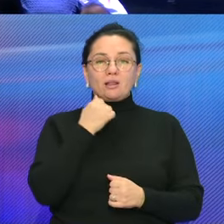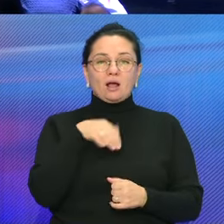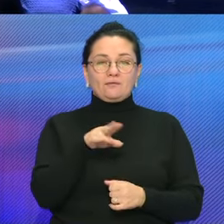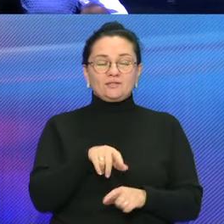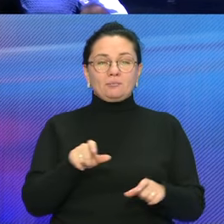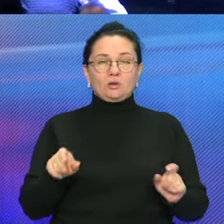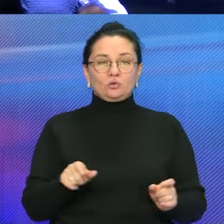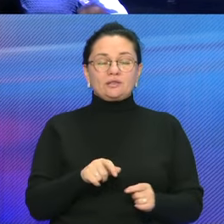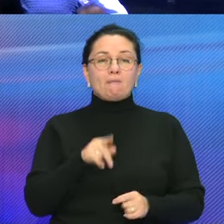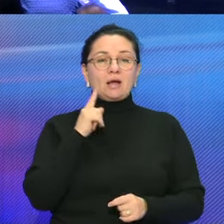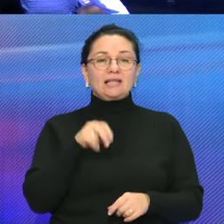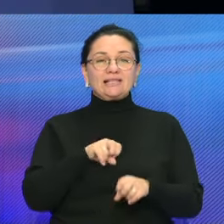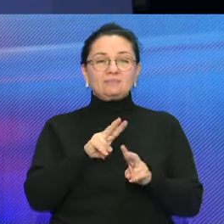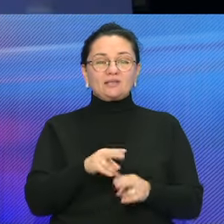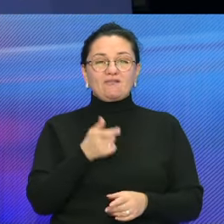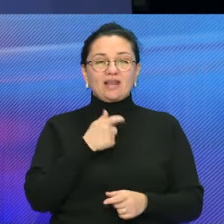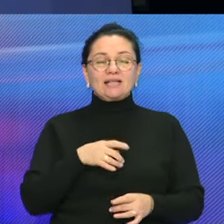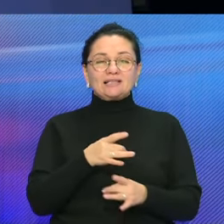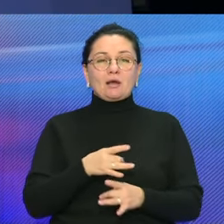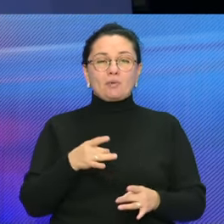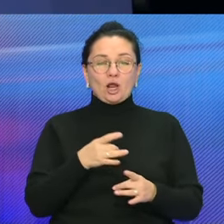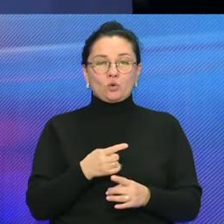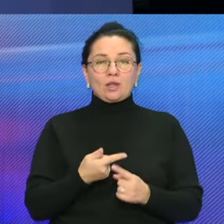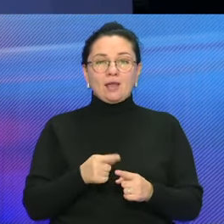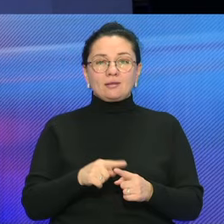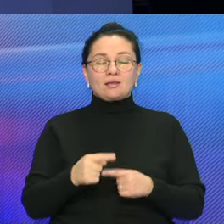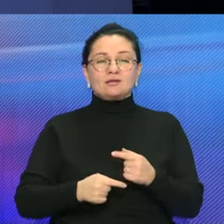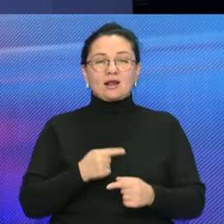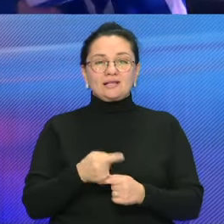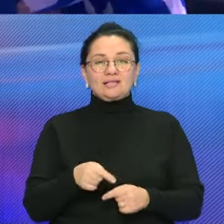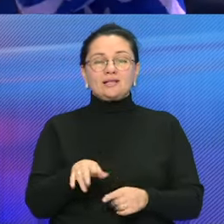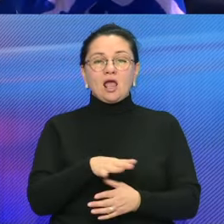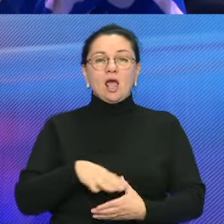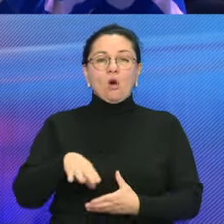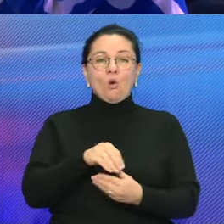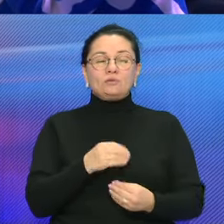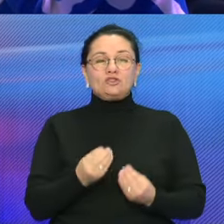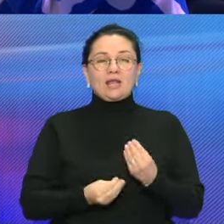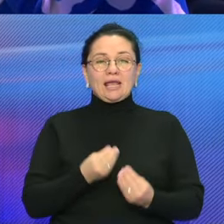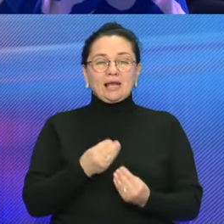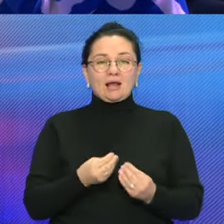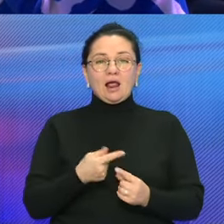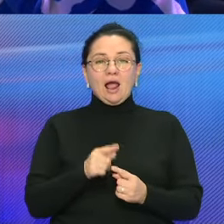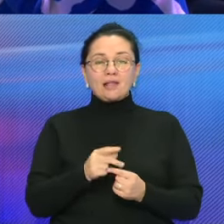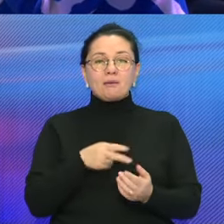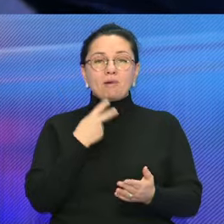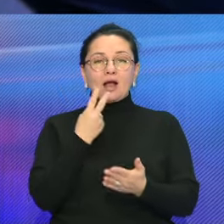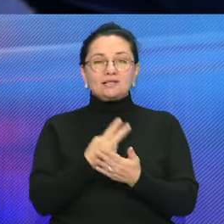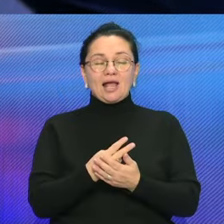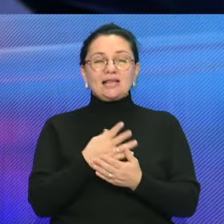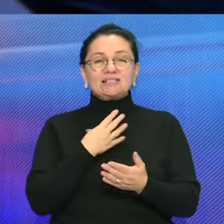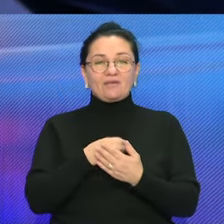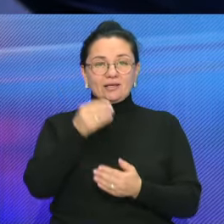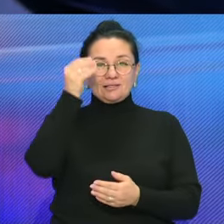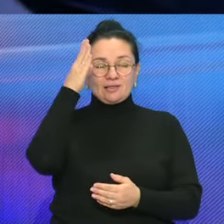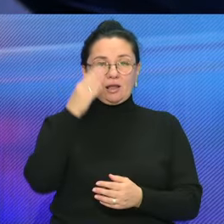молодых специалистов у Ленинском районе Гродно – традиция. Интеллектуальная гульня объединяла их знову, каб разом яны продемонстрировали веды и